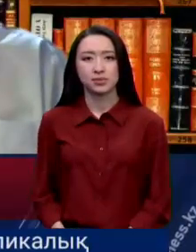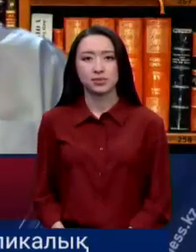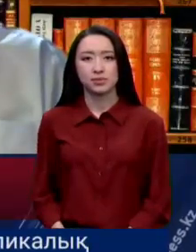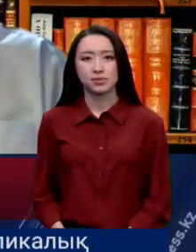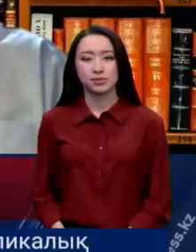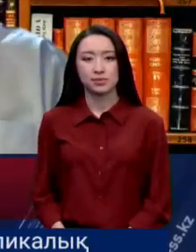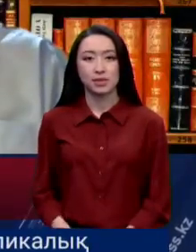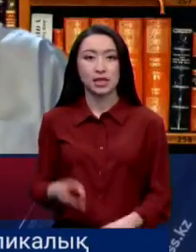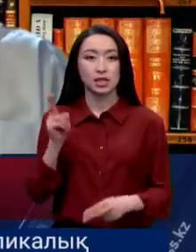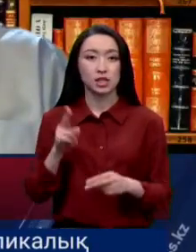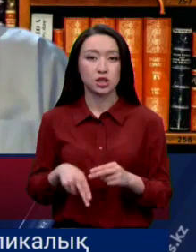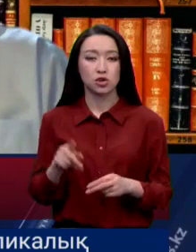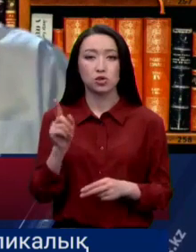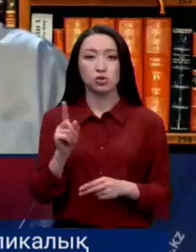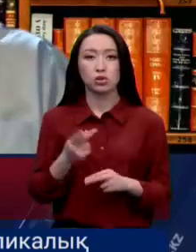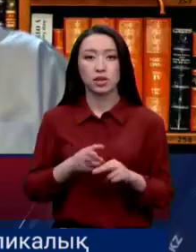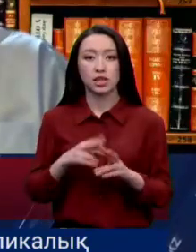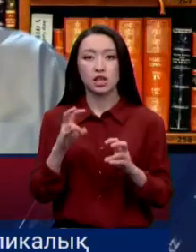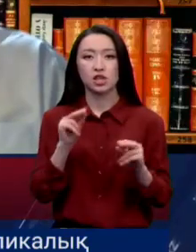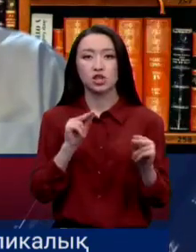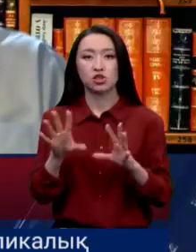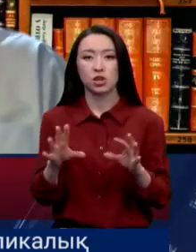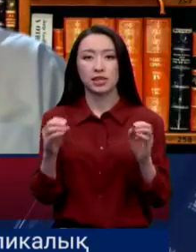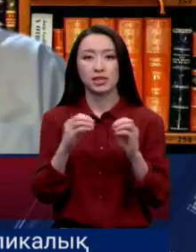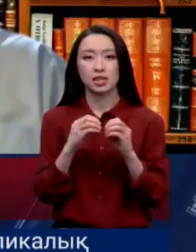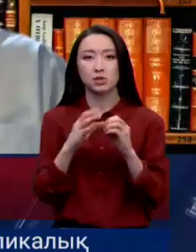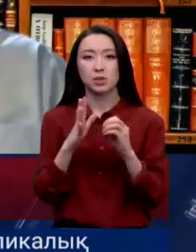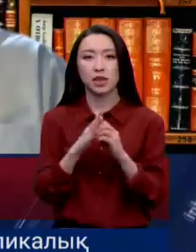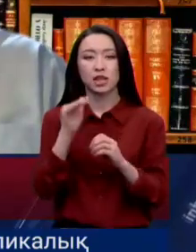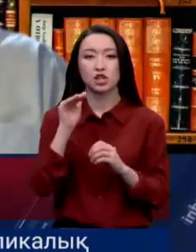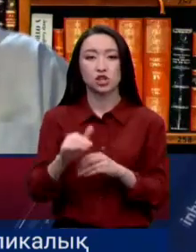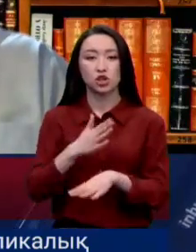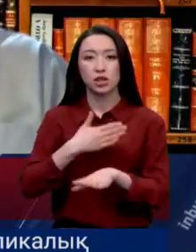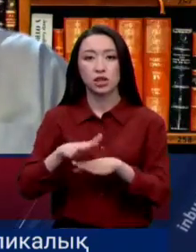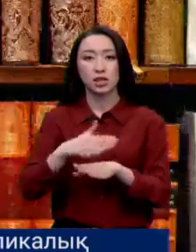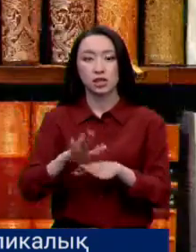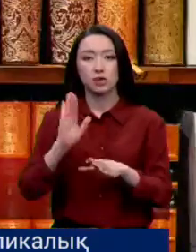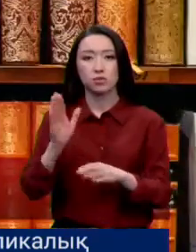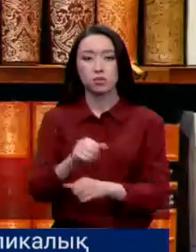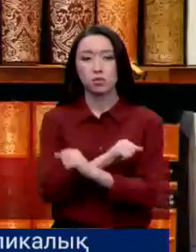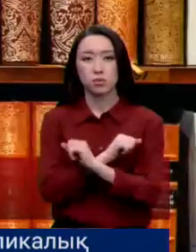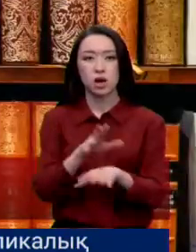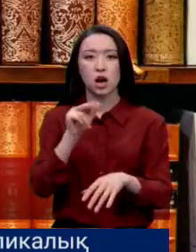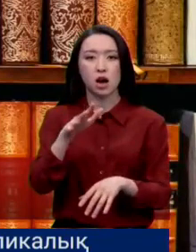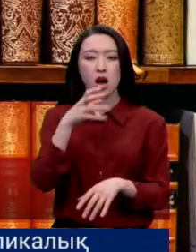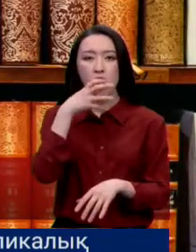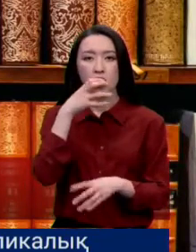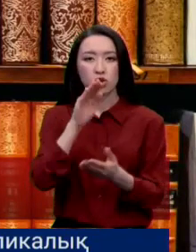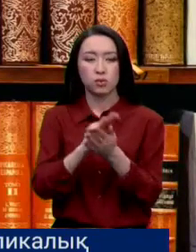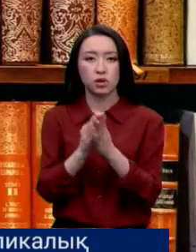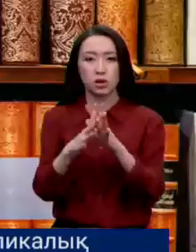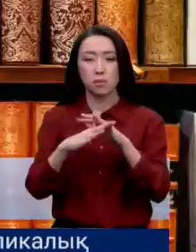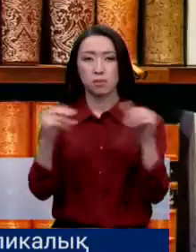Закончится тем, что эти несчастные 10-15 тысяч кредитов будут разлетаться, как горячие пирожки,